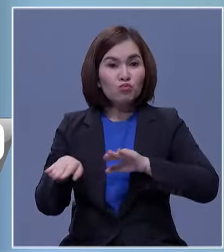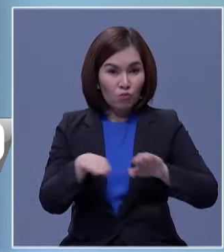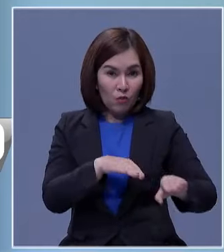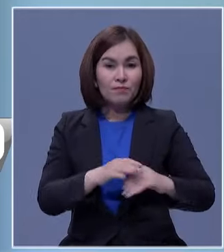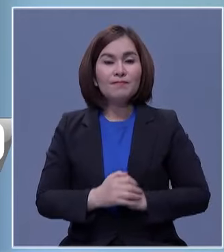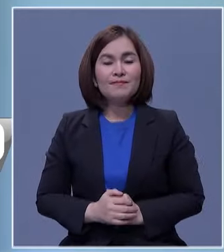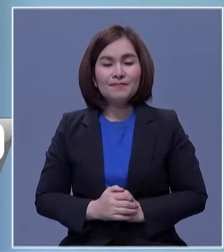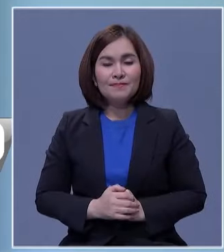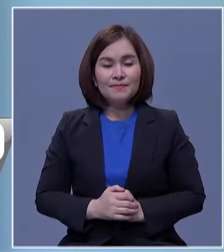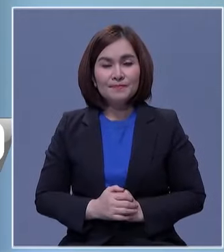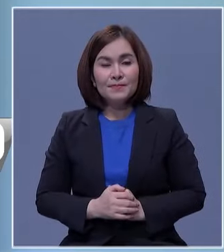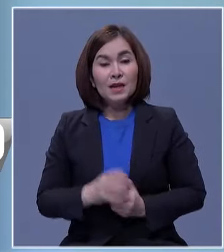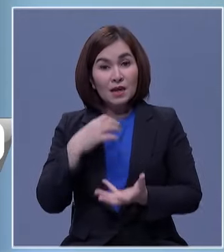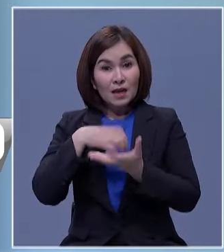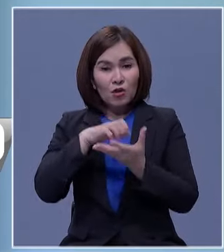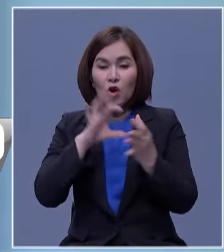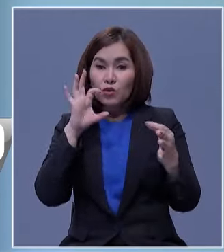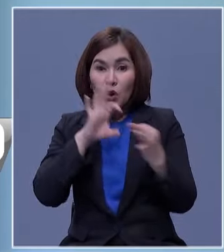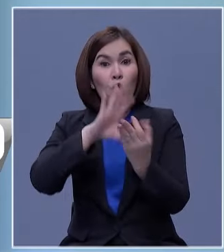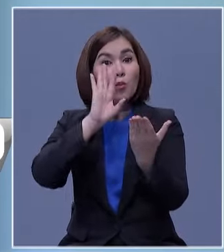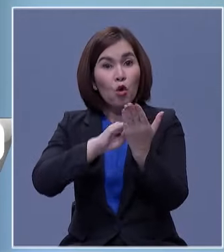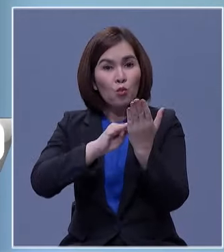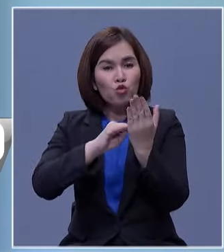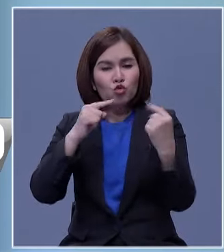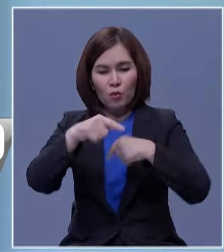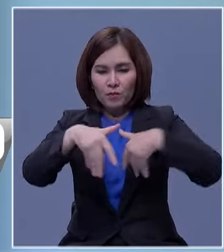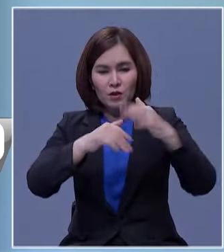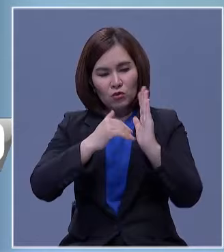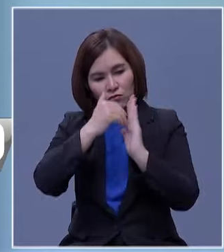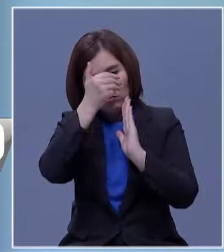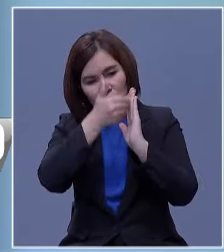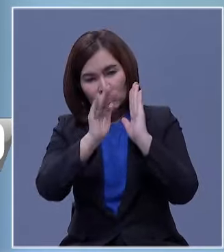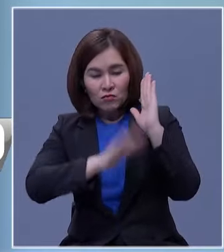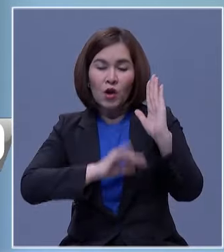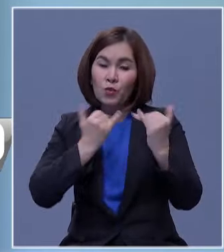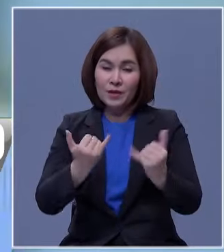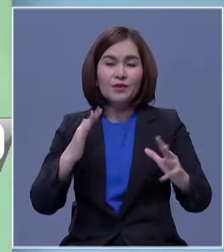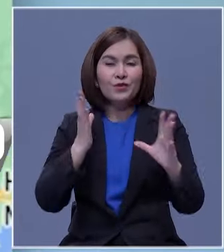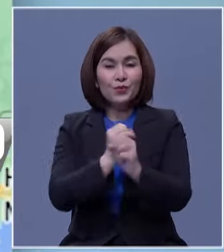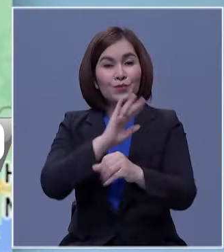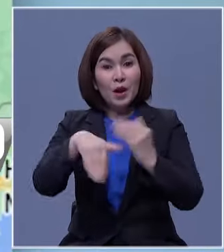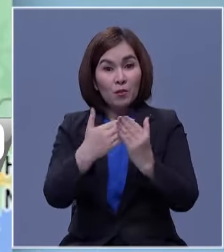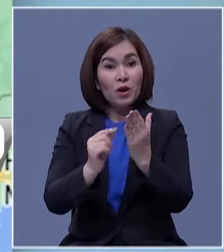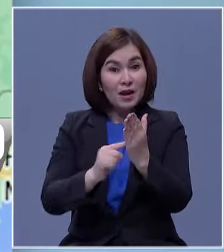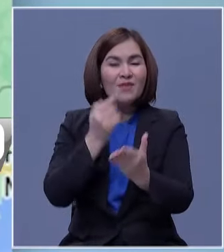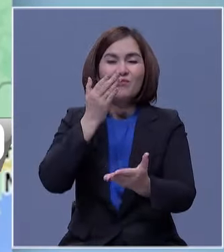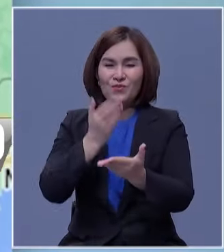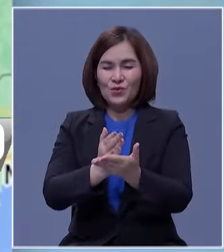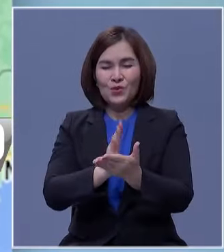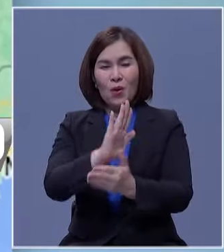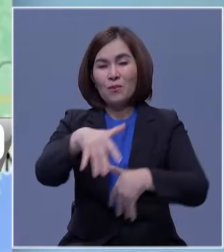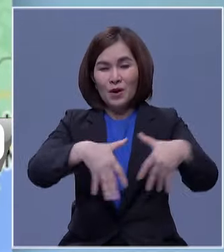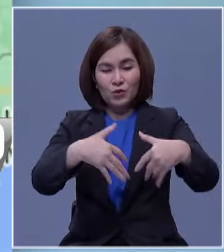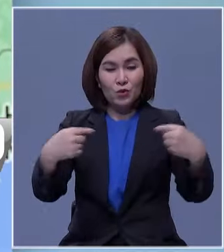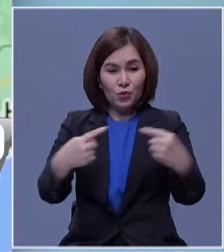คะนี่เป็นการรวบรวมเรียกได้ว่าการเดินทางออกต่างจังหวัดในวันนี้นะซึ่งเป็นวันเริ่มต้นของวันหยุด 29